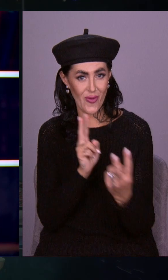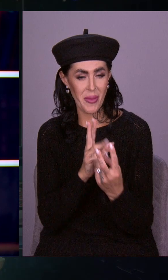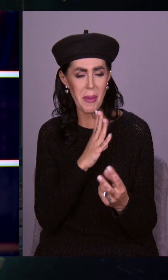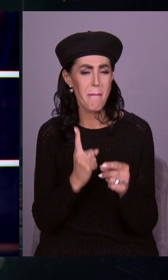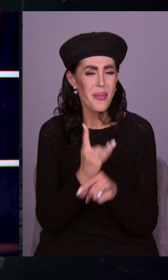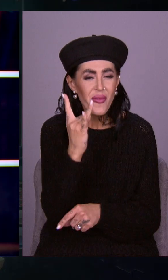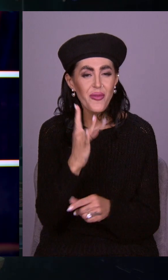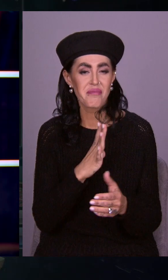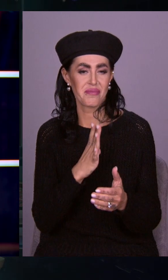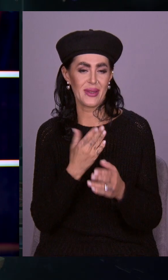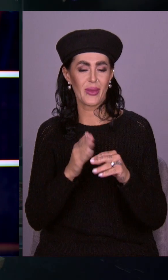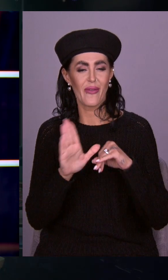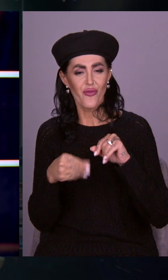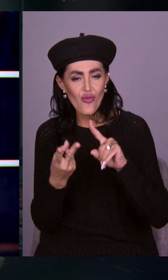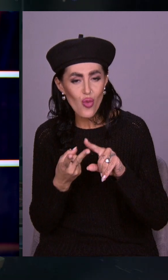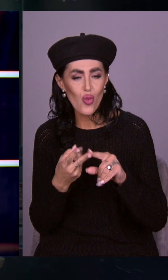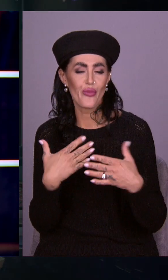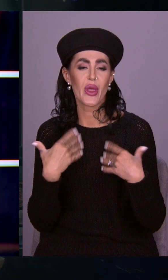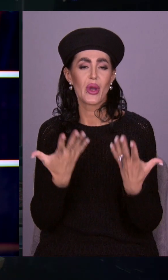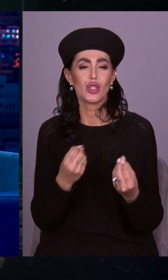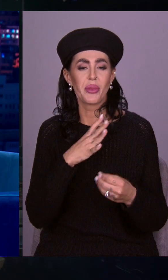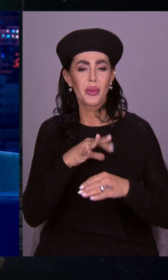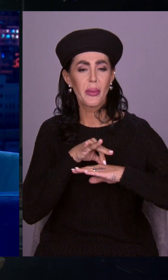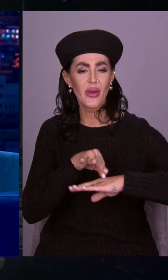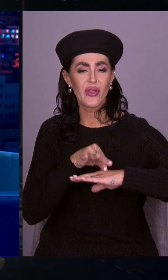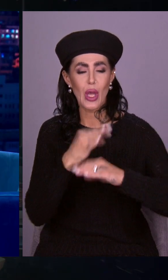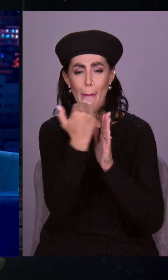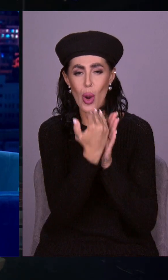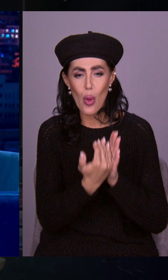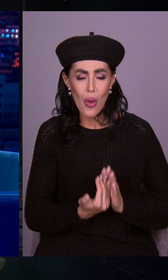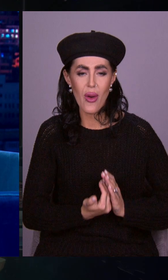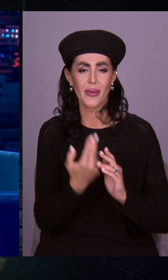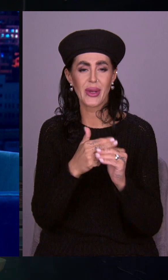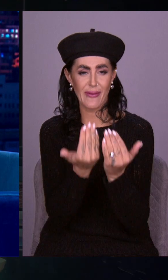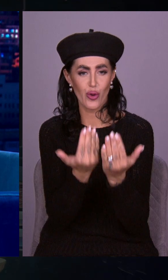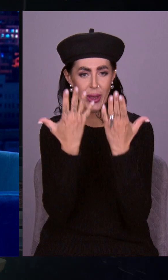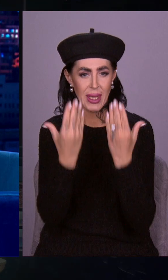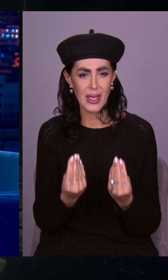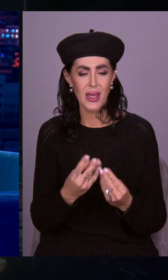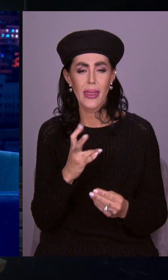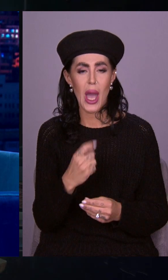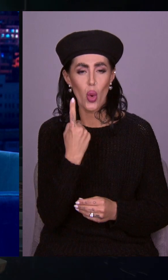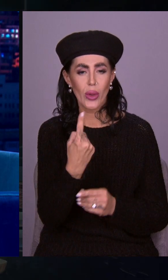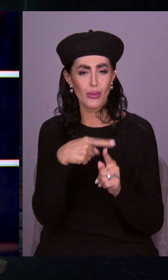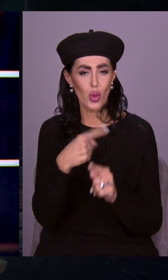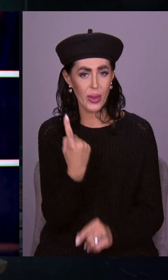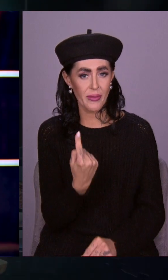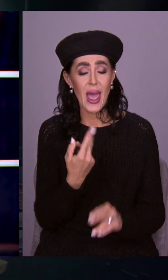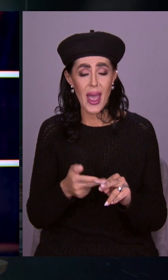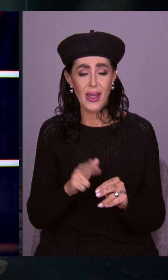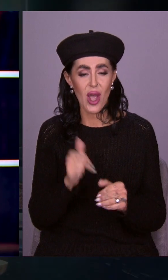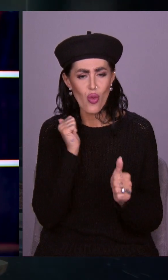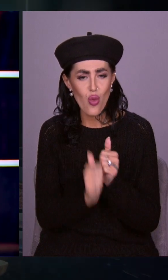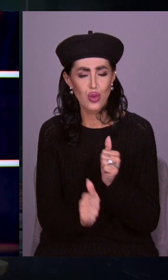вперше, вдруге, потім ми з тобою вели проєкт «Твій день» на 1+1. І, ну, кожного